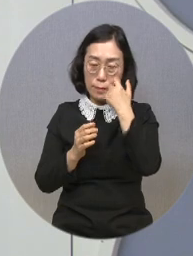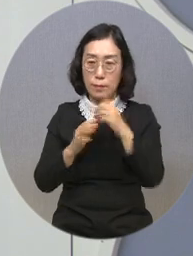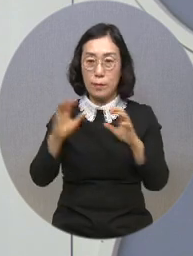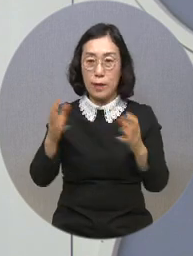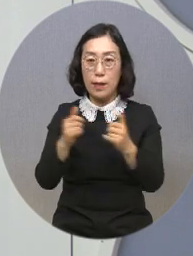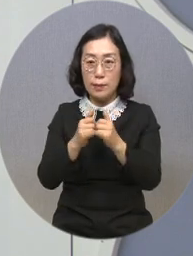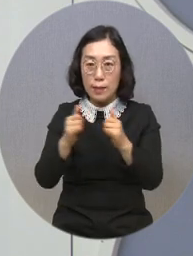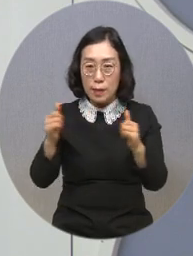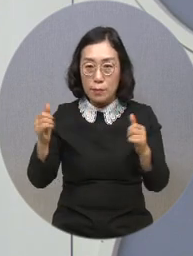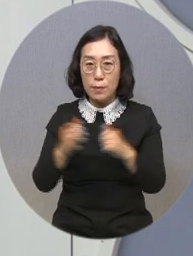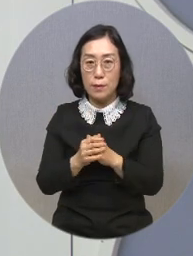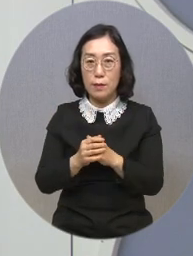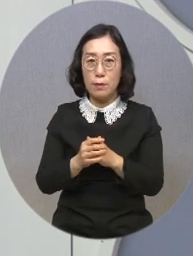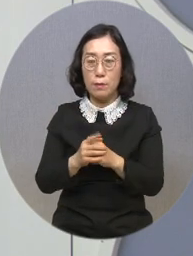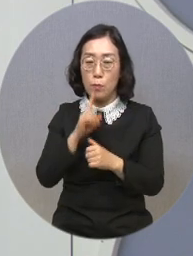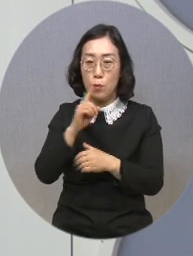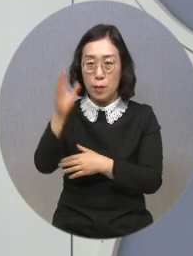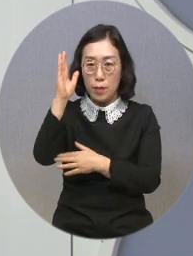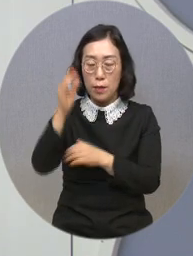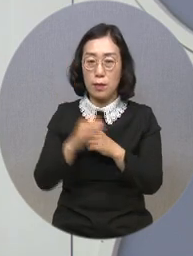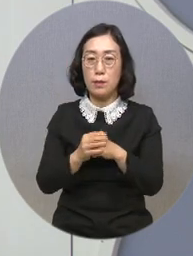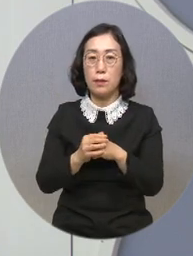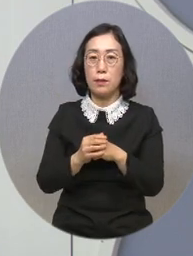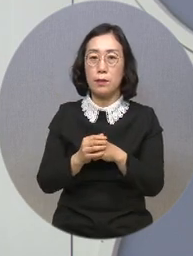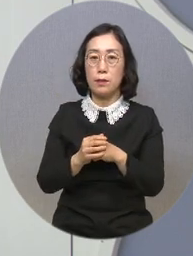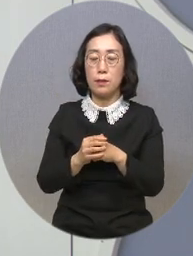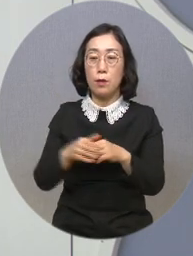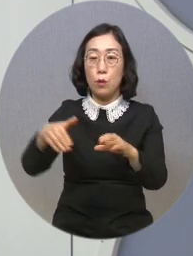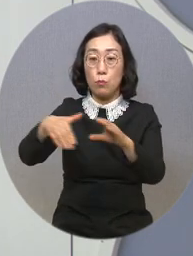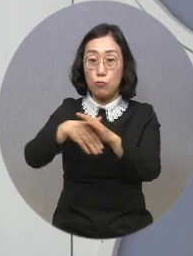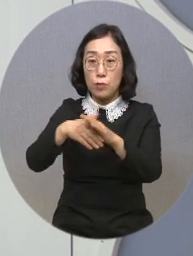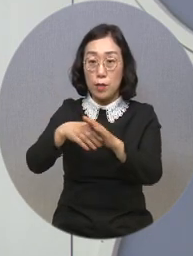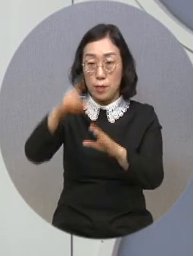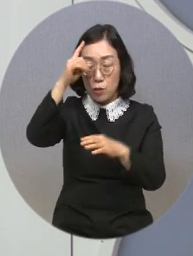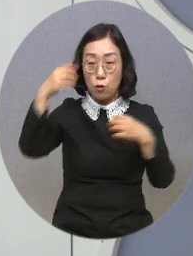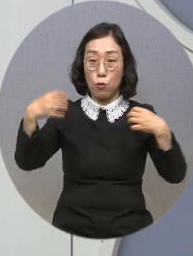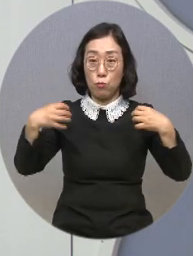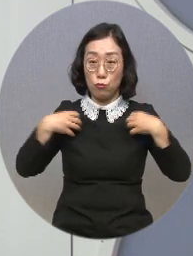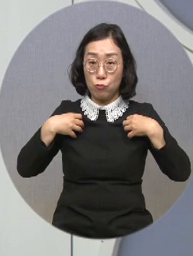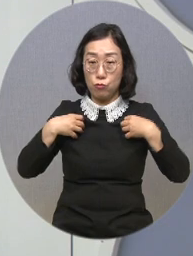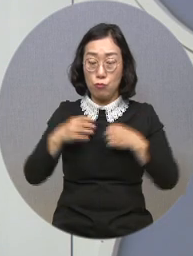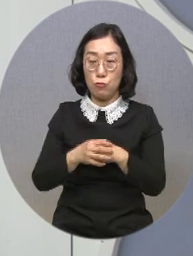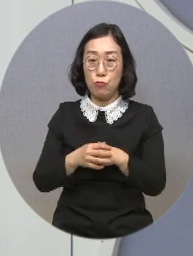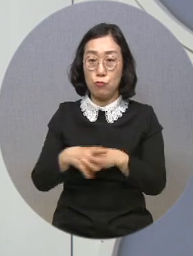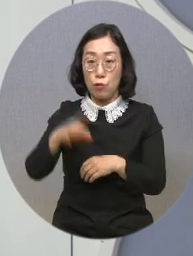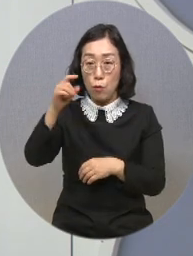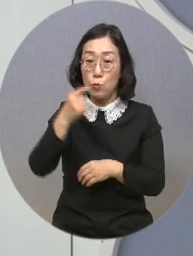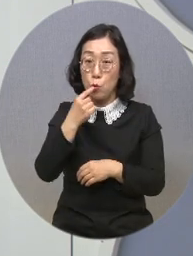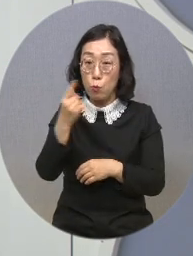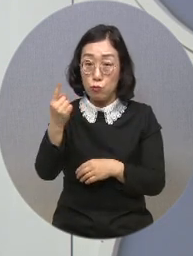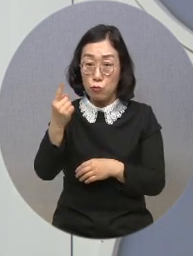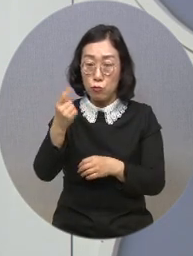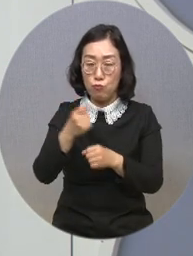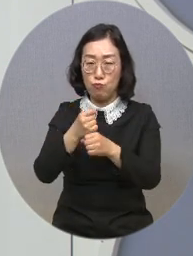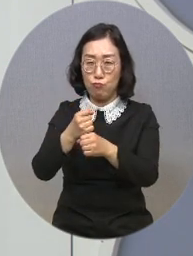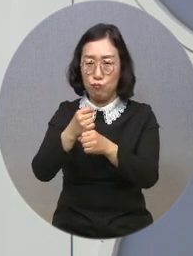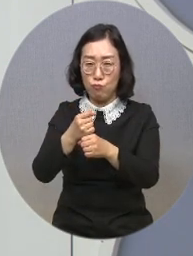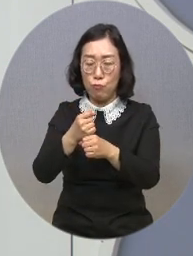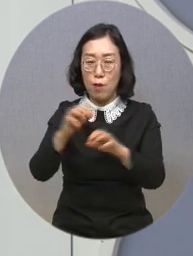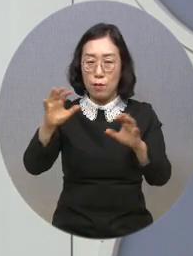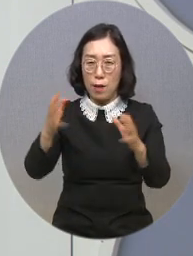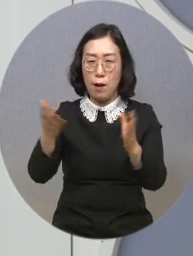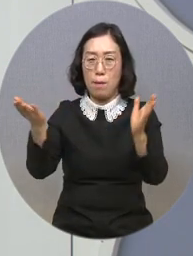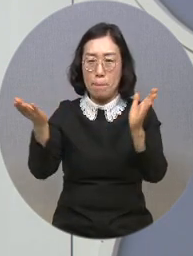국민들이 뭐라고 그러시냐면 아 문재인 정부 대통령은 촛불 후에 들어와서 나라다운